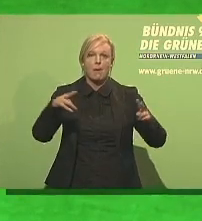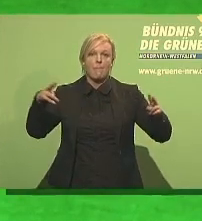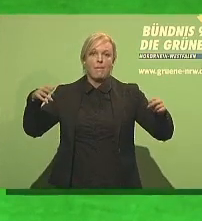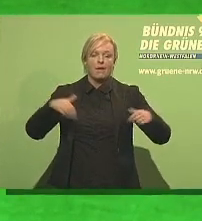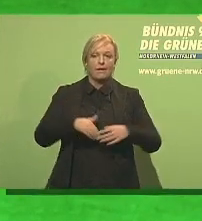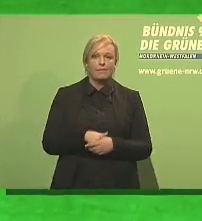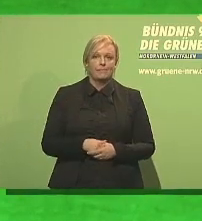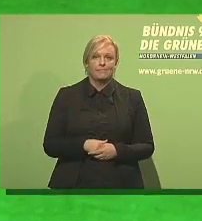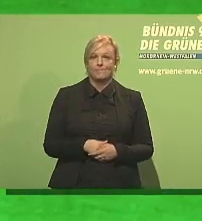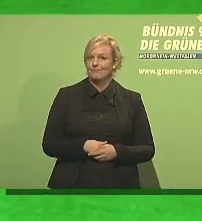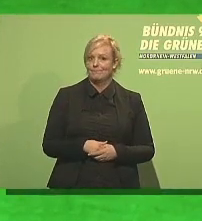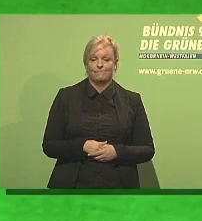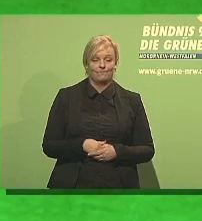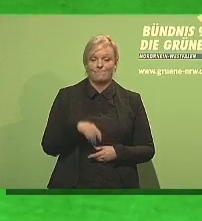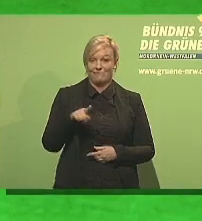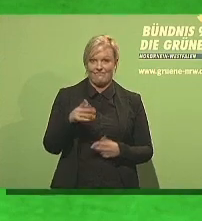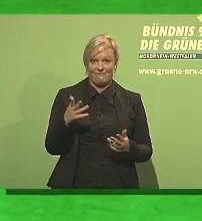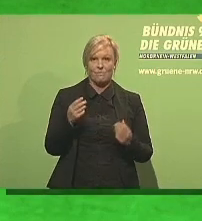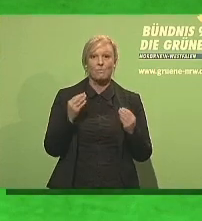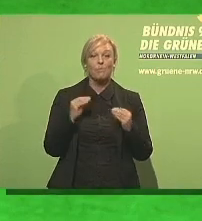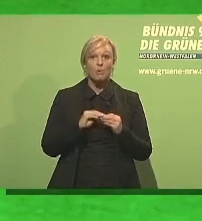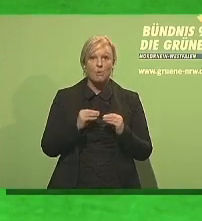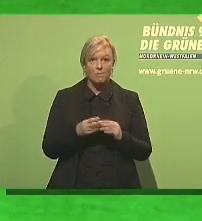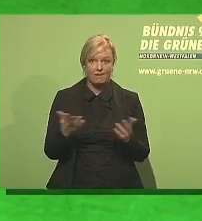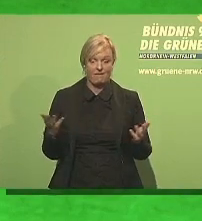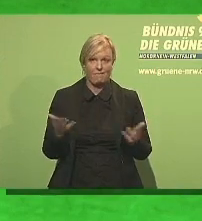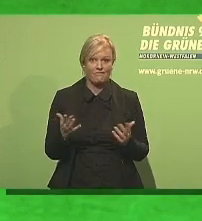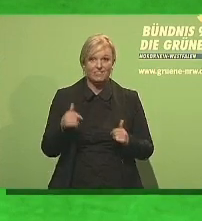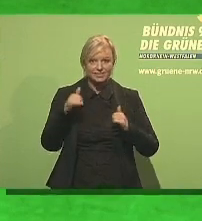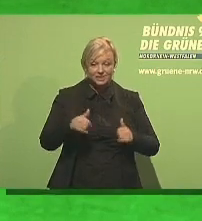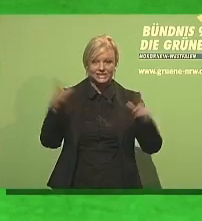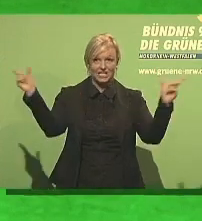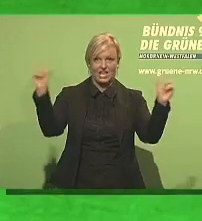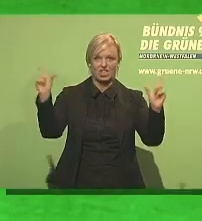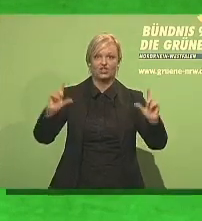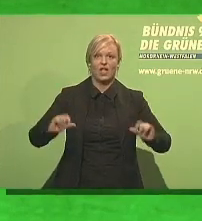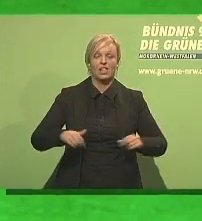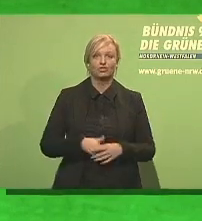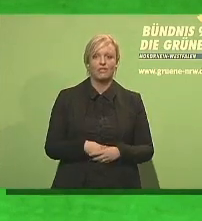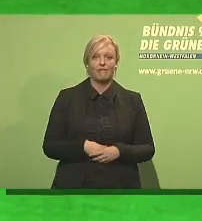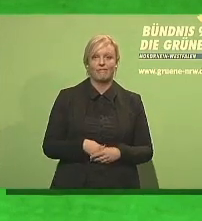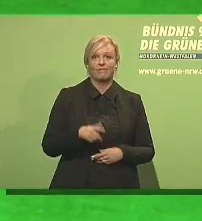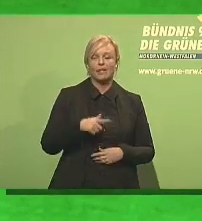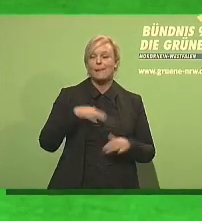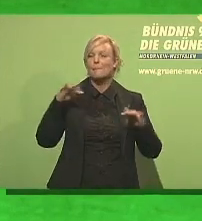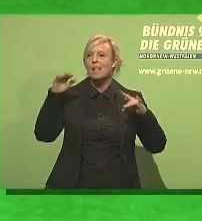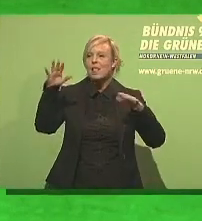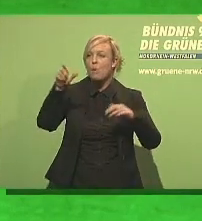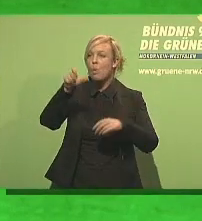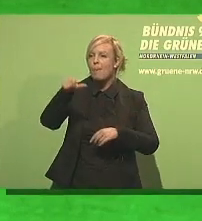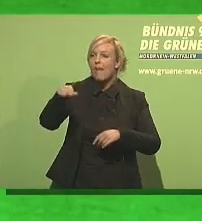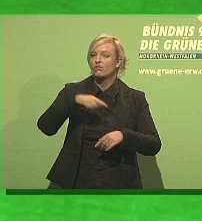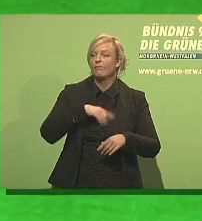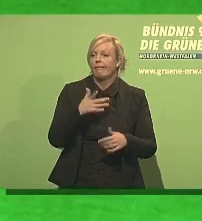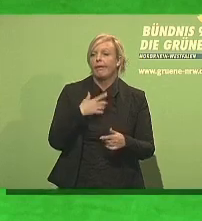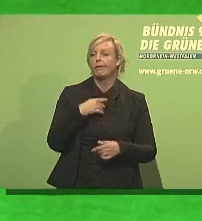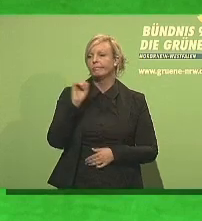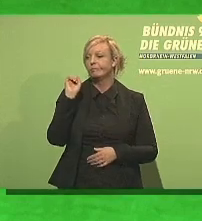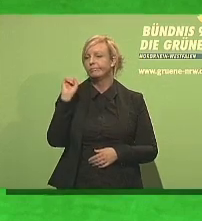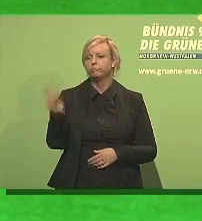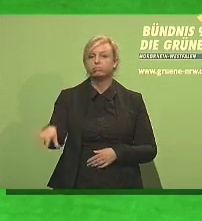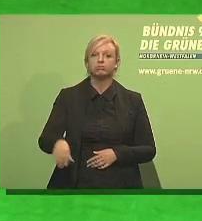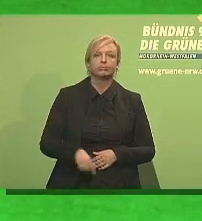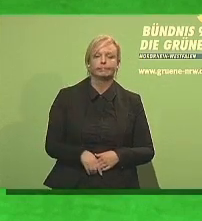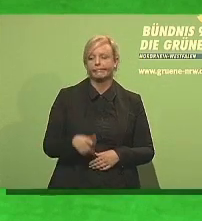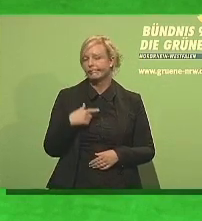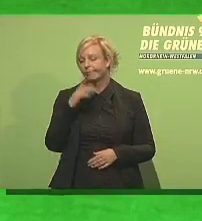Viel schwerer wiegt, dass diese Gesellschaft auf die Potenziale von Millionen Menschen verzichtet, ja diese geradezu